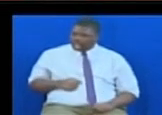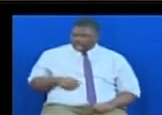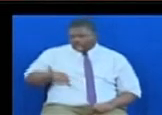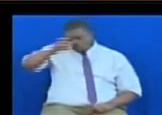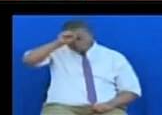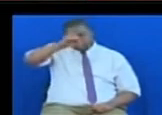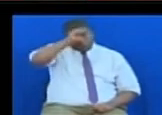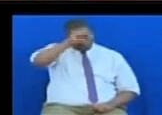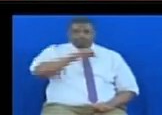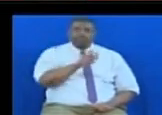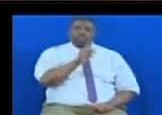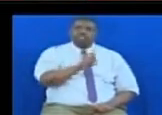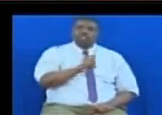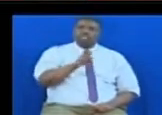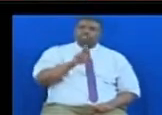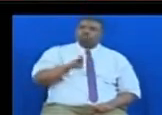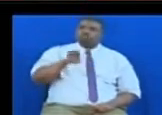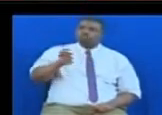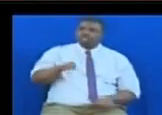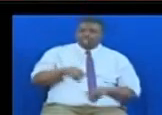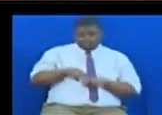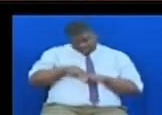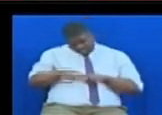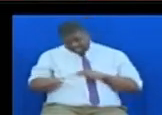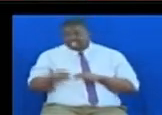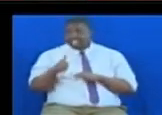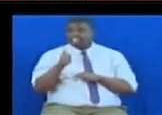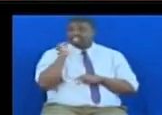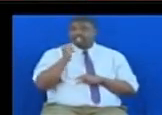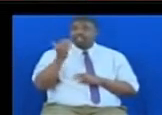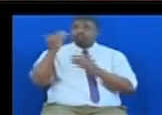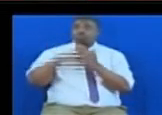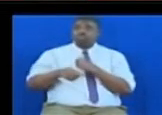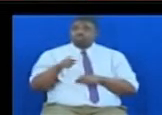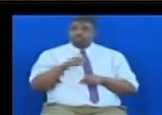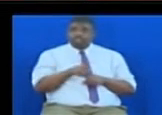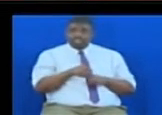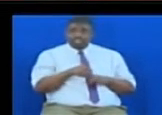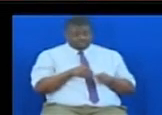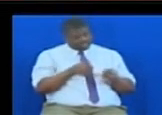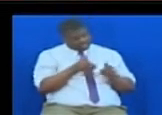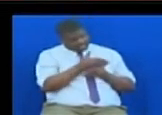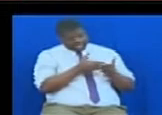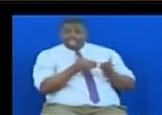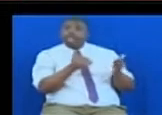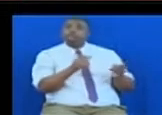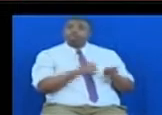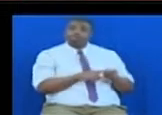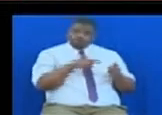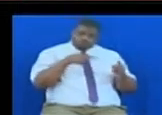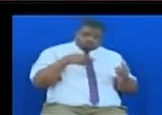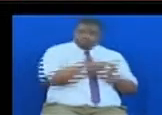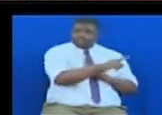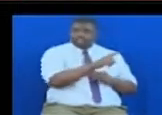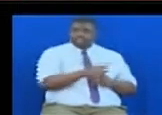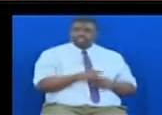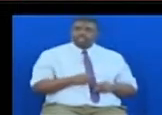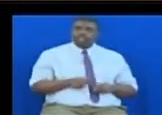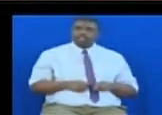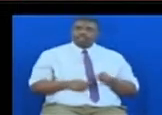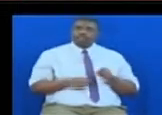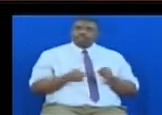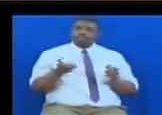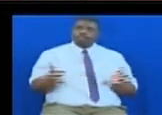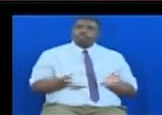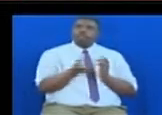hata KUB alipotereza jana usiku wakachua hii ndio engo ya kuchomokea. Sasa wamekosea picha. Hiyo ndio bahati